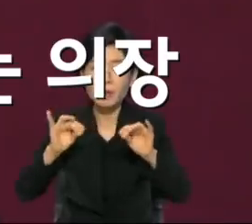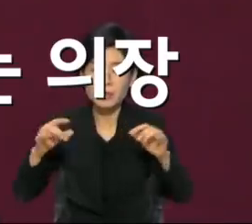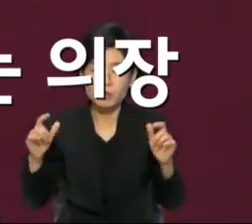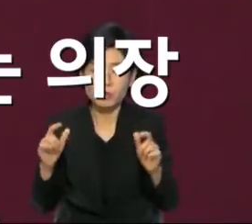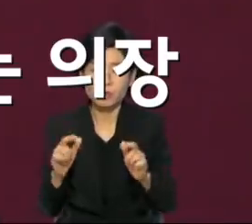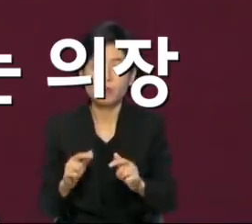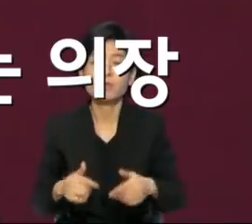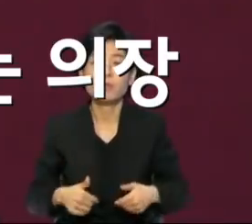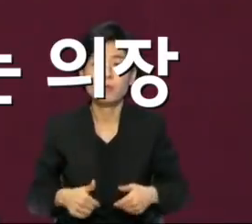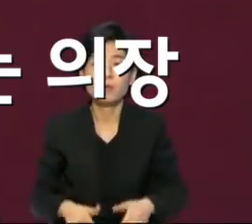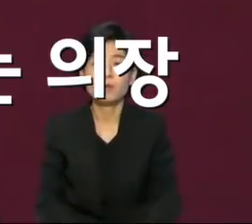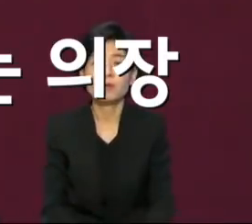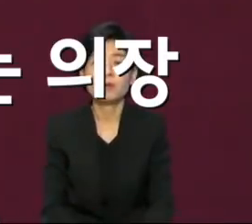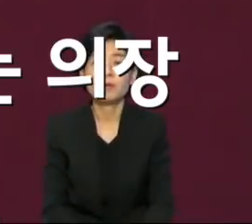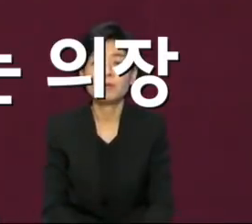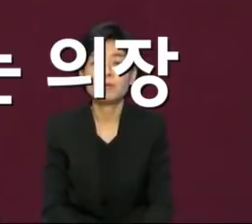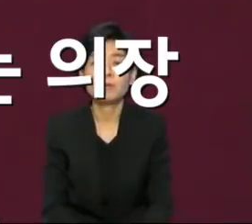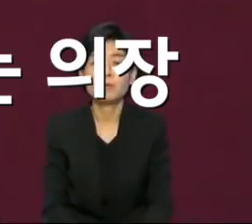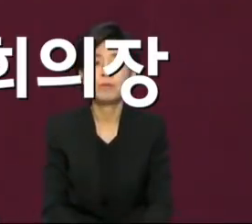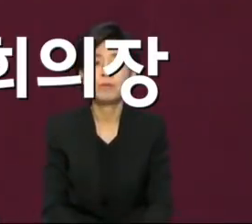잠깐만. 원내대표님